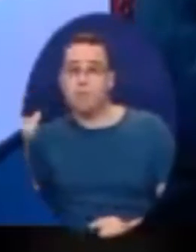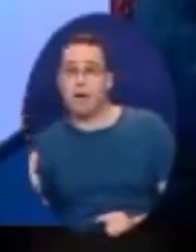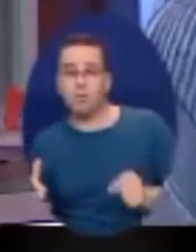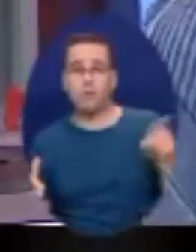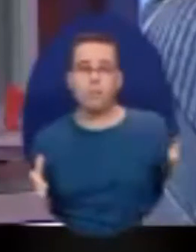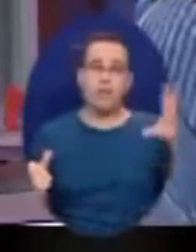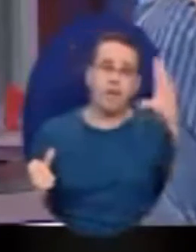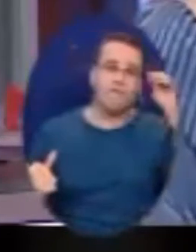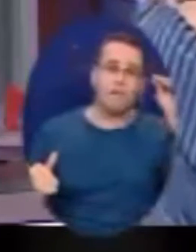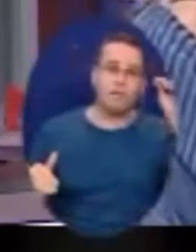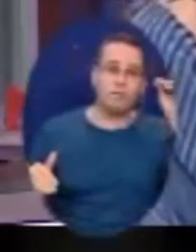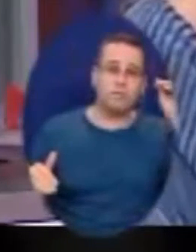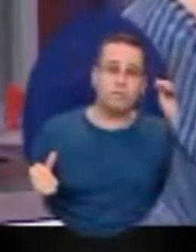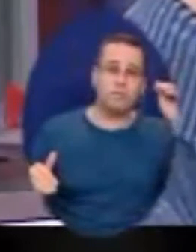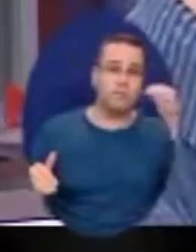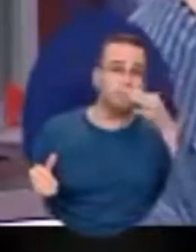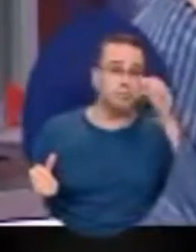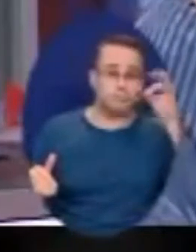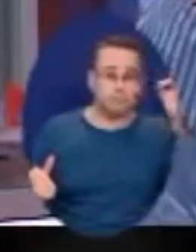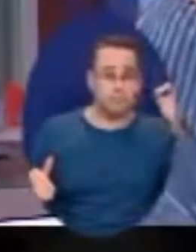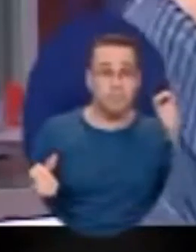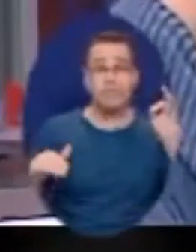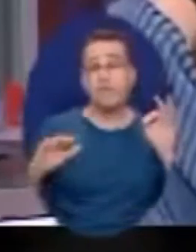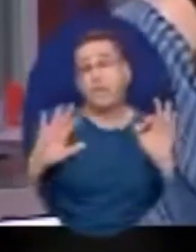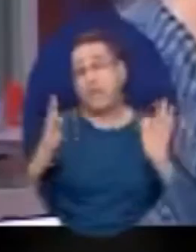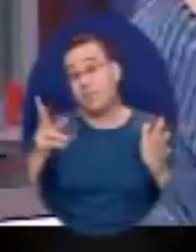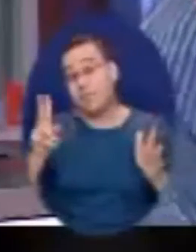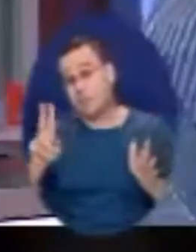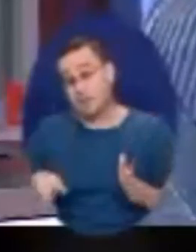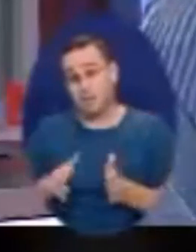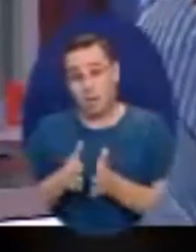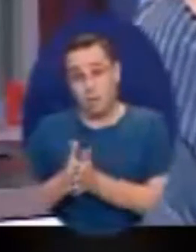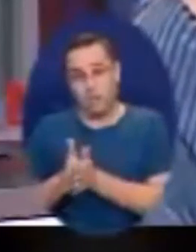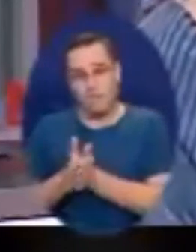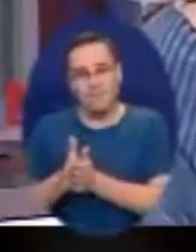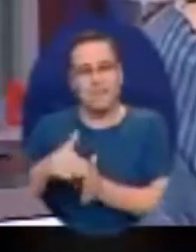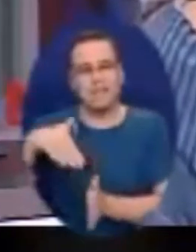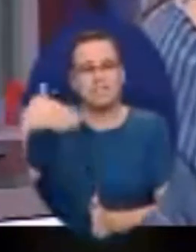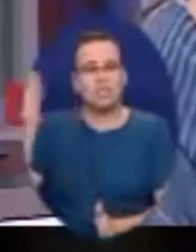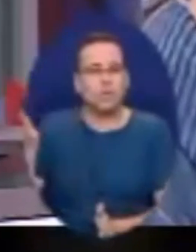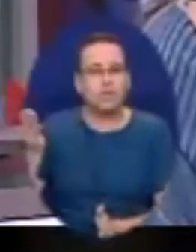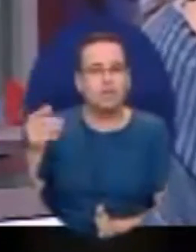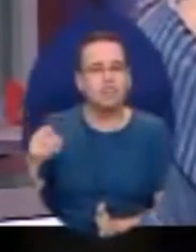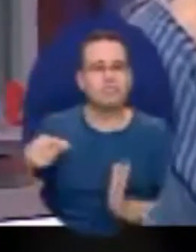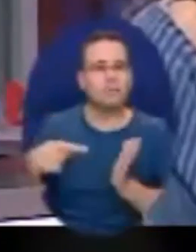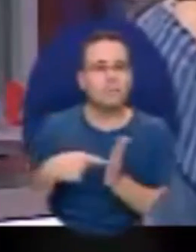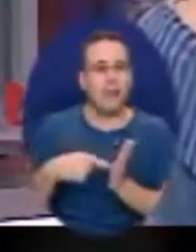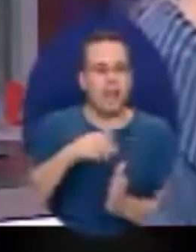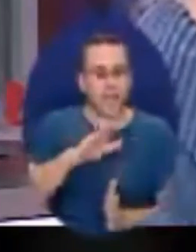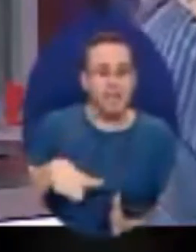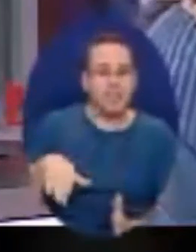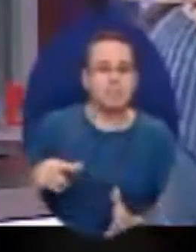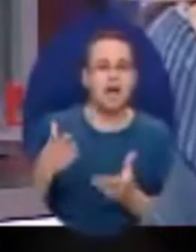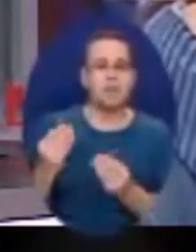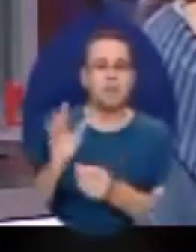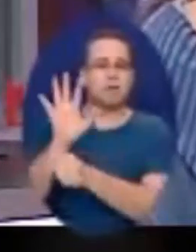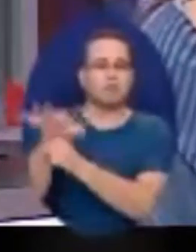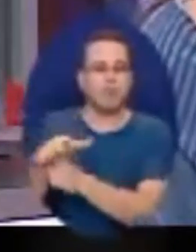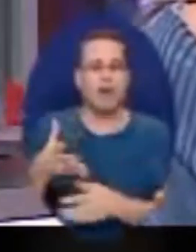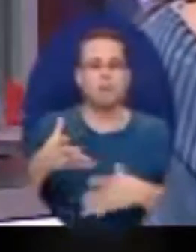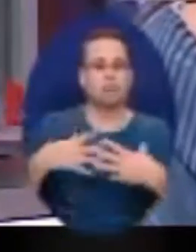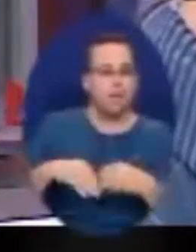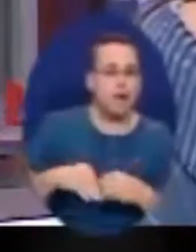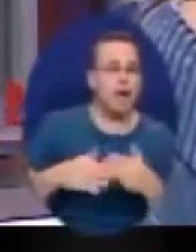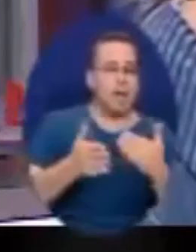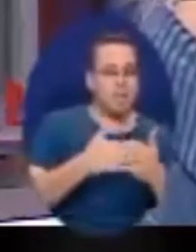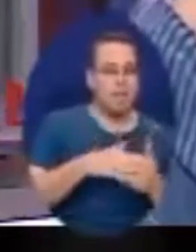אצל גברים. אם כן, יש לנו פה מוטיבציה חיצונית שנכנסת סביב הילדים, המשפחה,